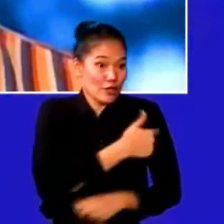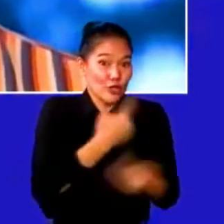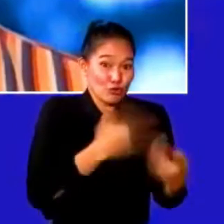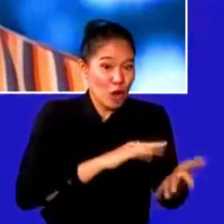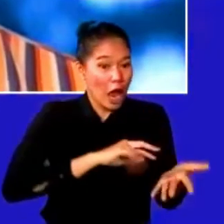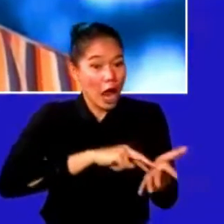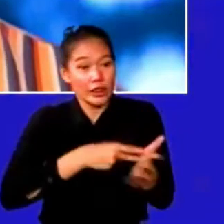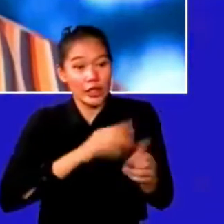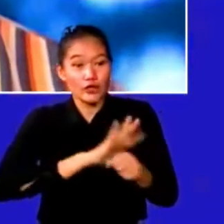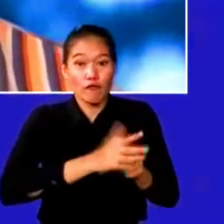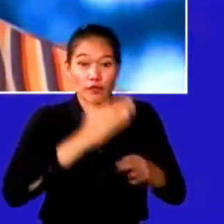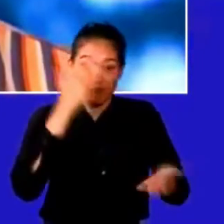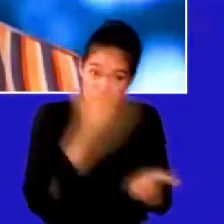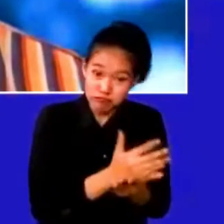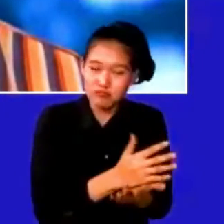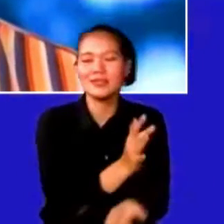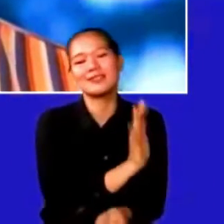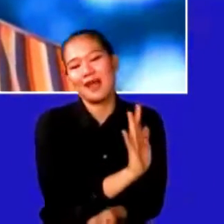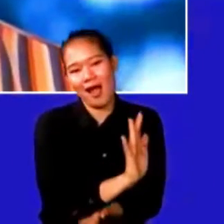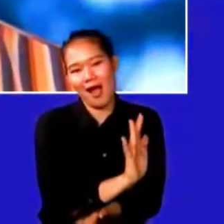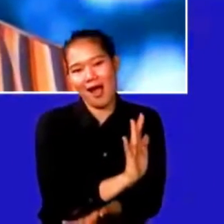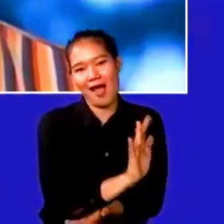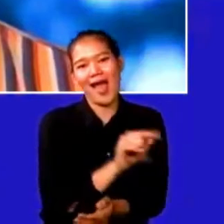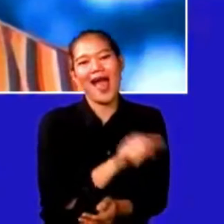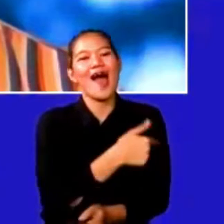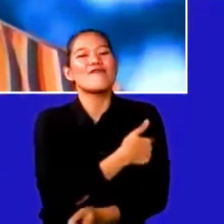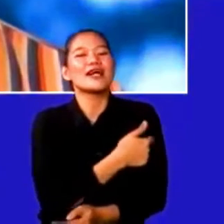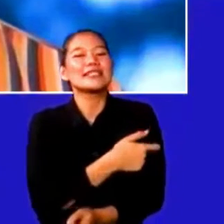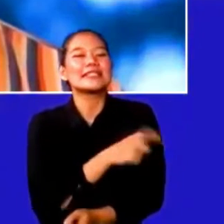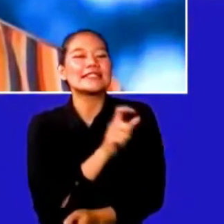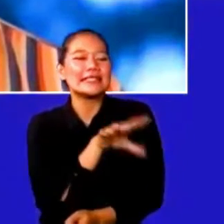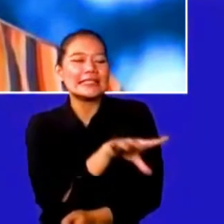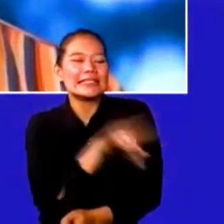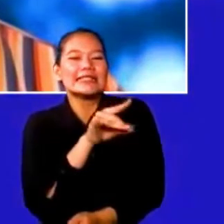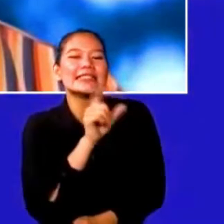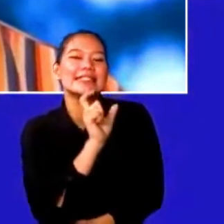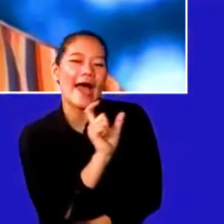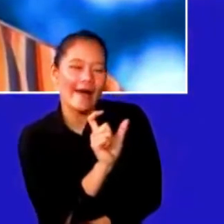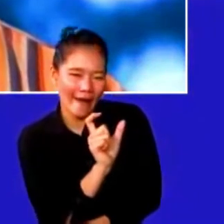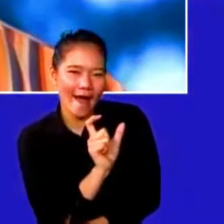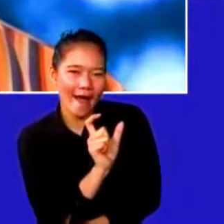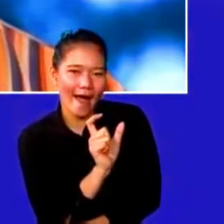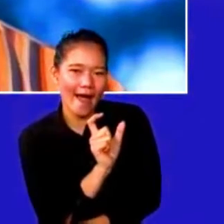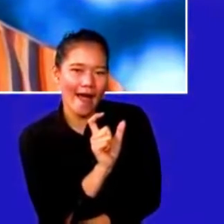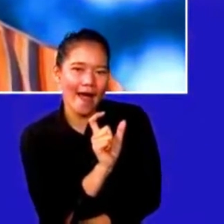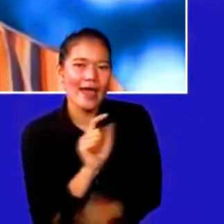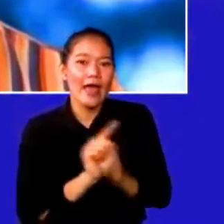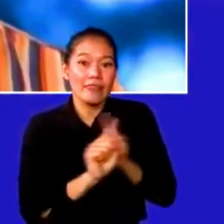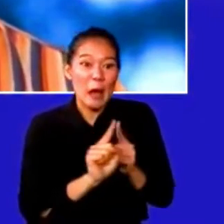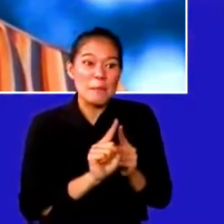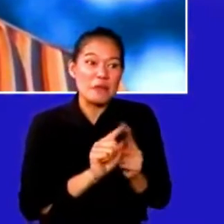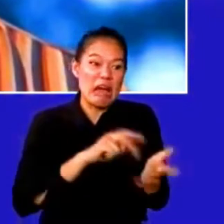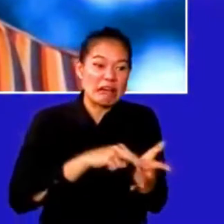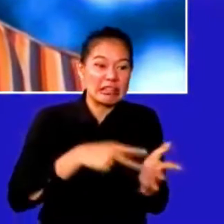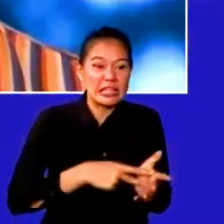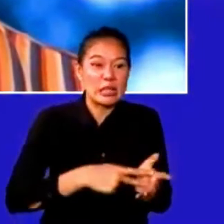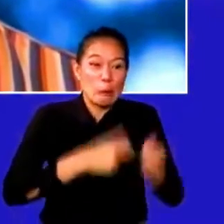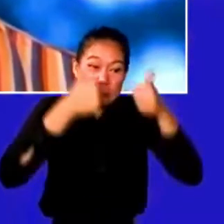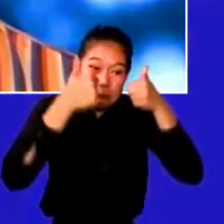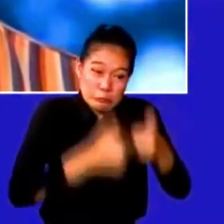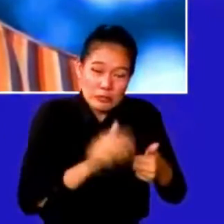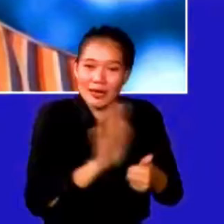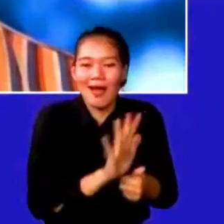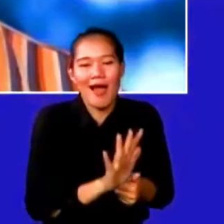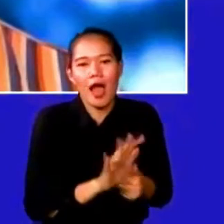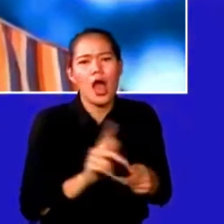pandemic tetapi vaksin Resort satu cara untuk mencapai peti mati yang tetapi bukan segalanya ya